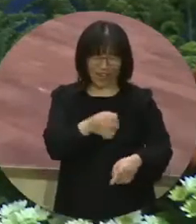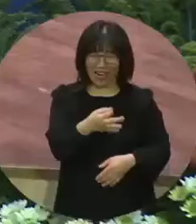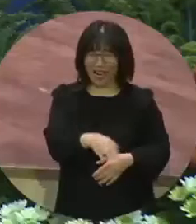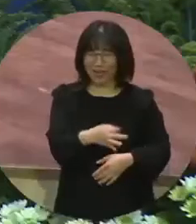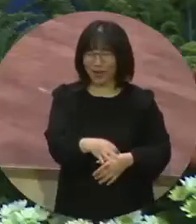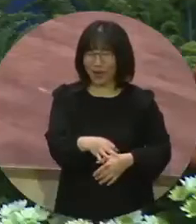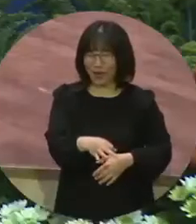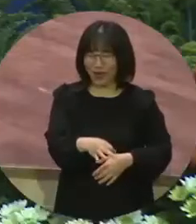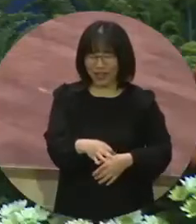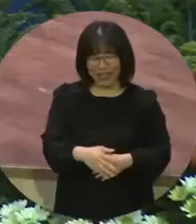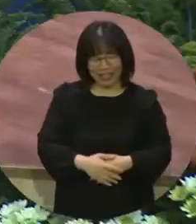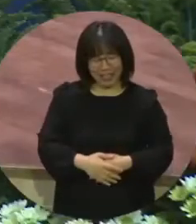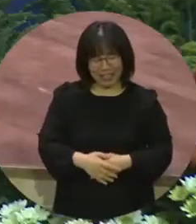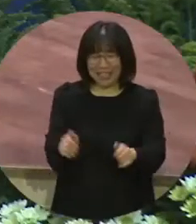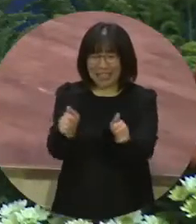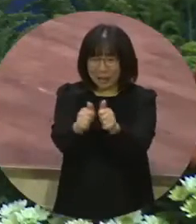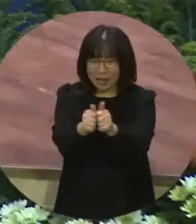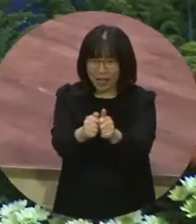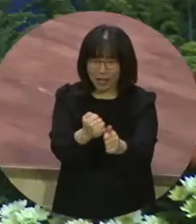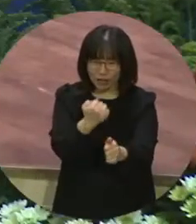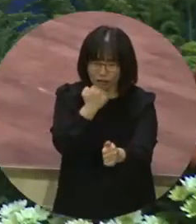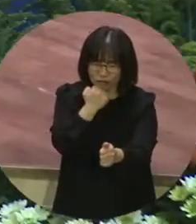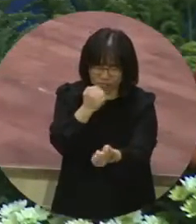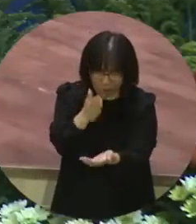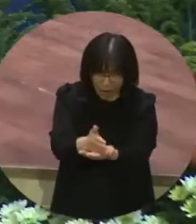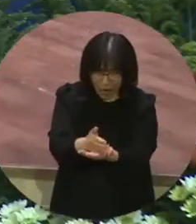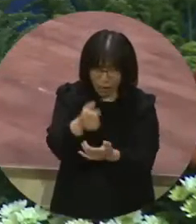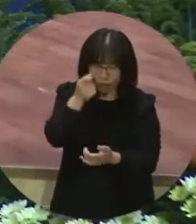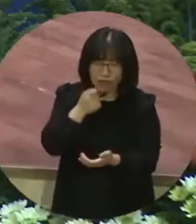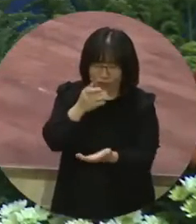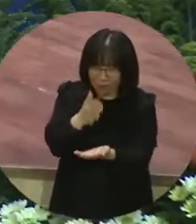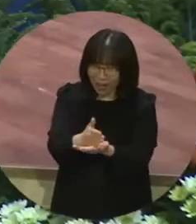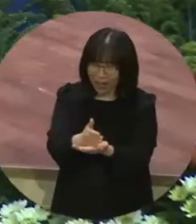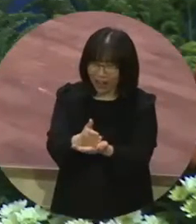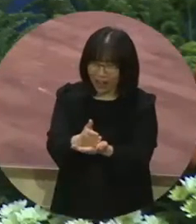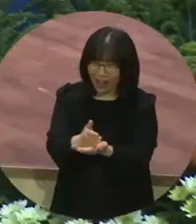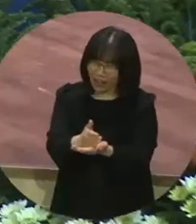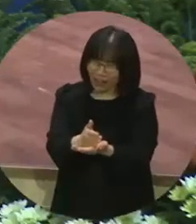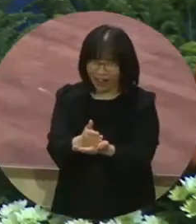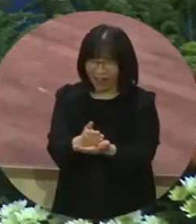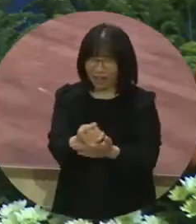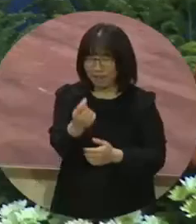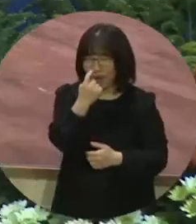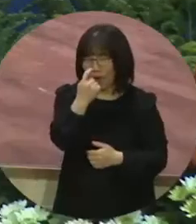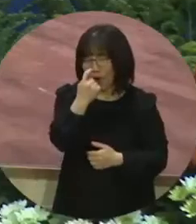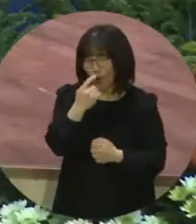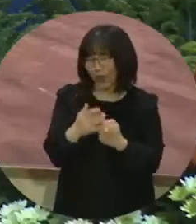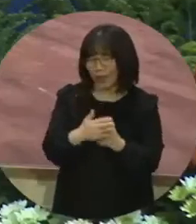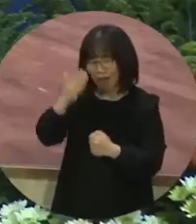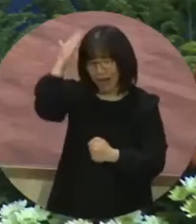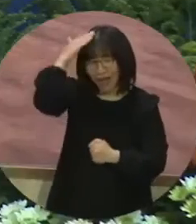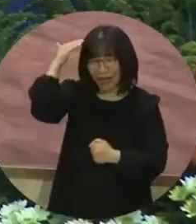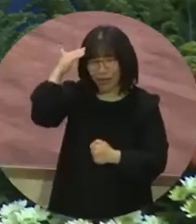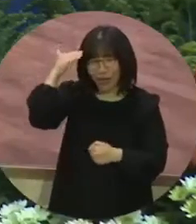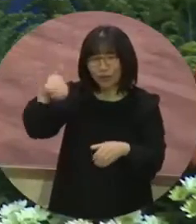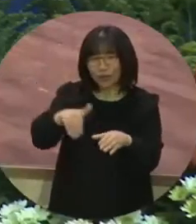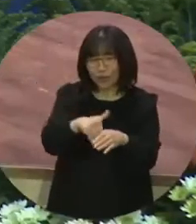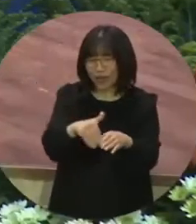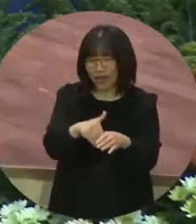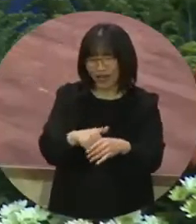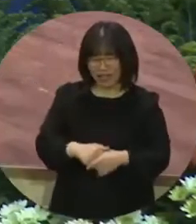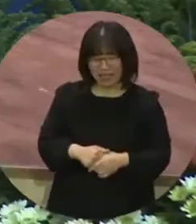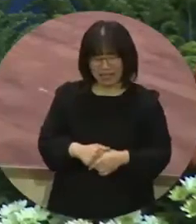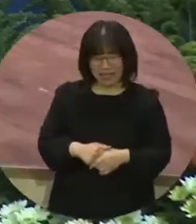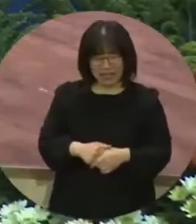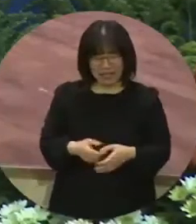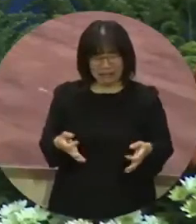남자는 울지도 말고 근엄해야 돼 이랬다고. 근데 우리나라 문화가 보면 그렇게 체면 문화 속에 이